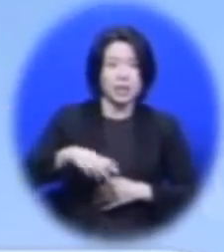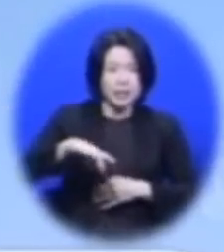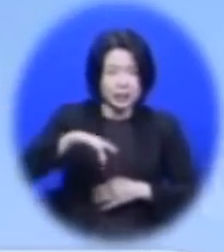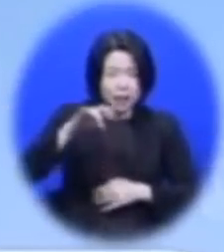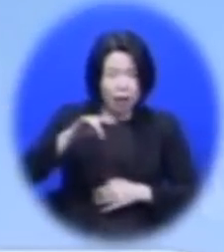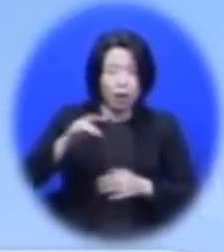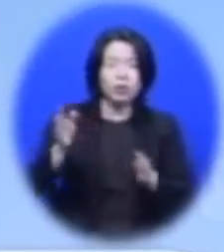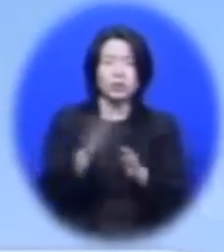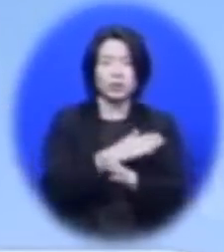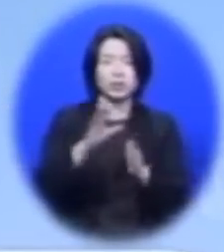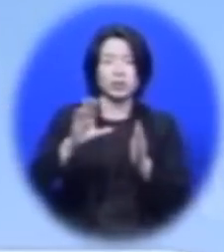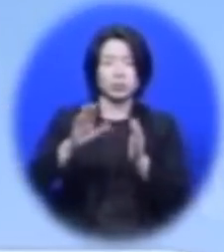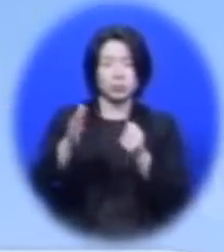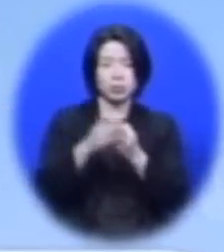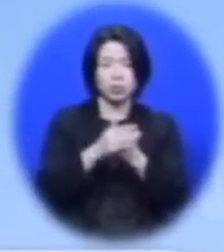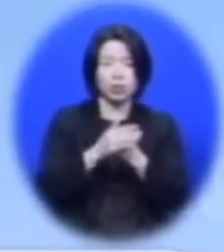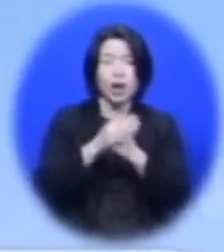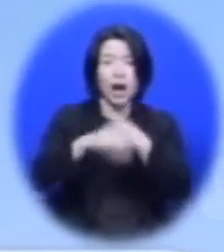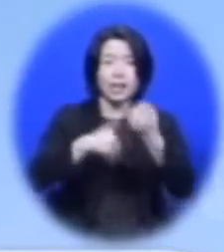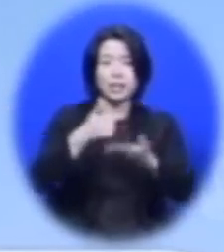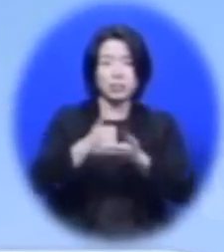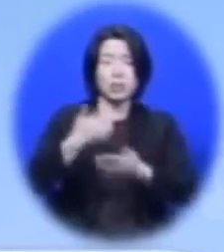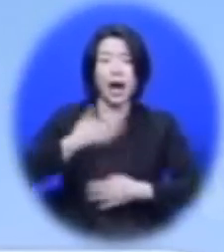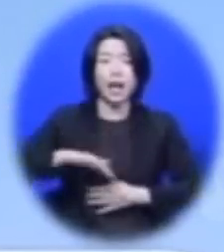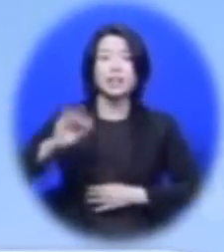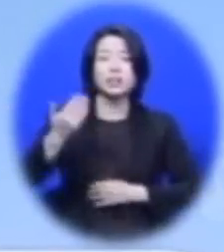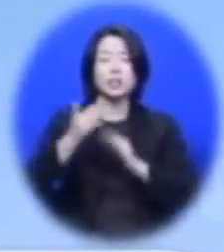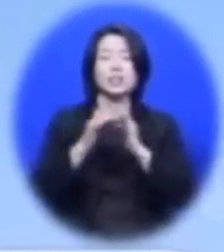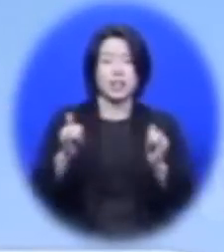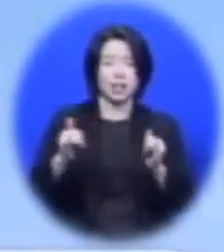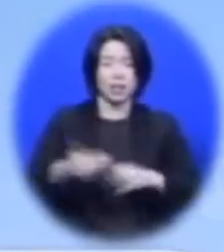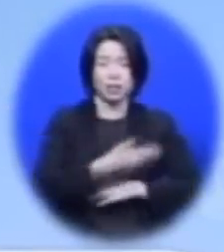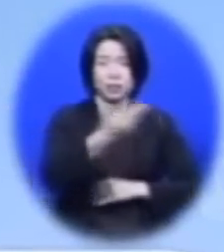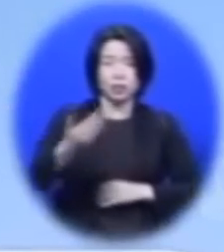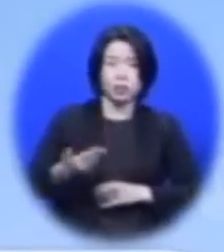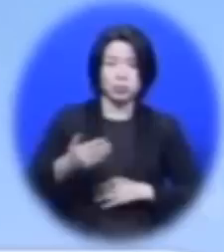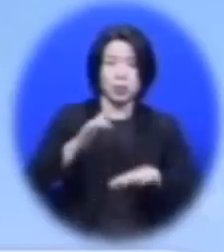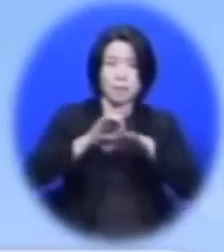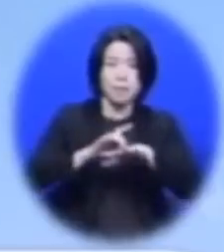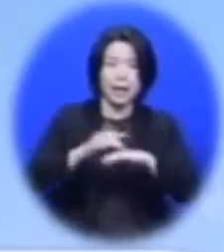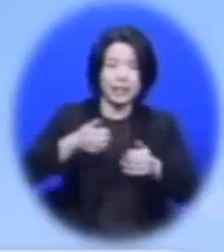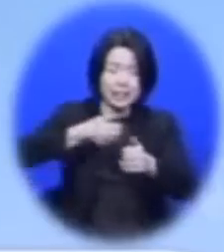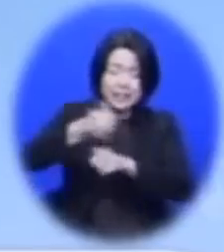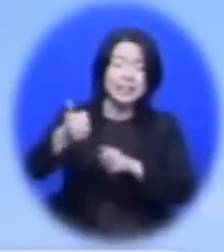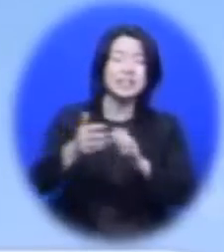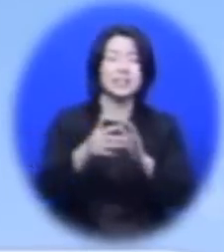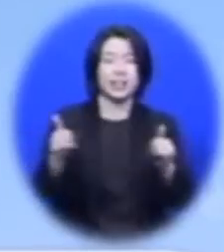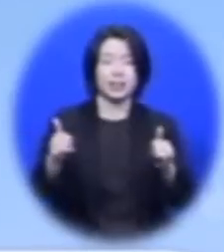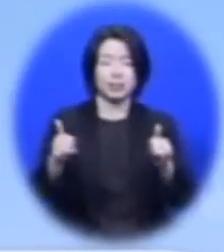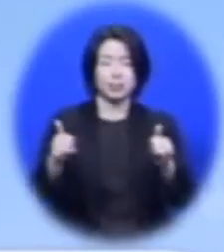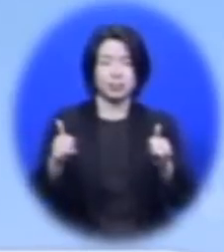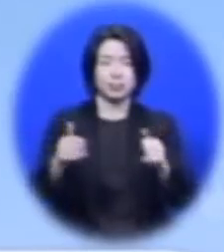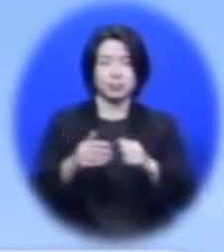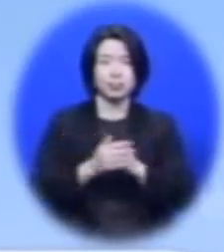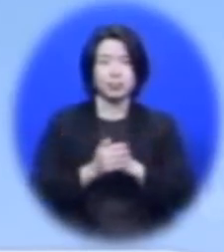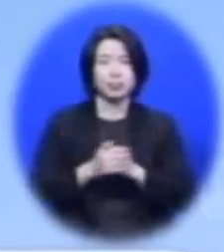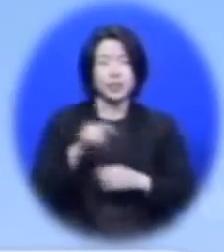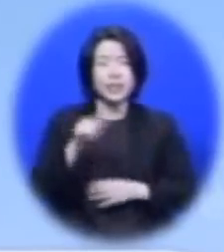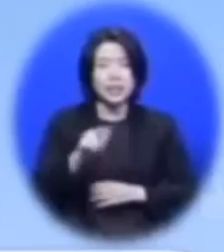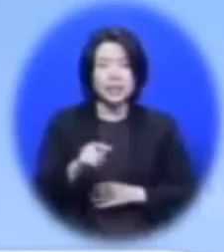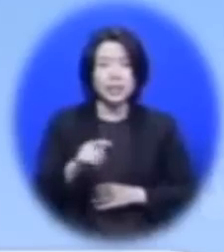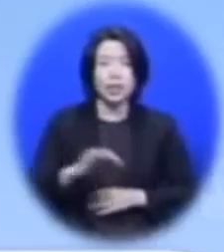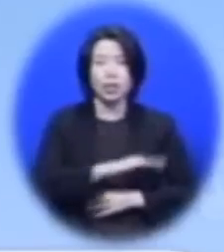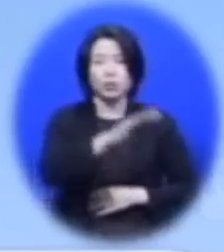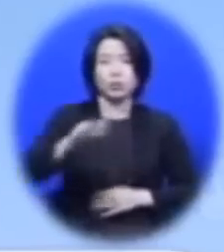살아계신 하나님을 알게 된 사람이고 여러분은 이제 마귀를 이긴 사람이에요. 이게